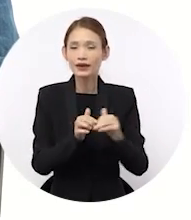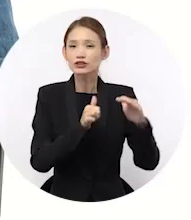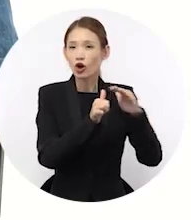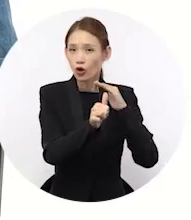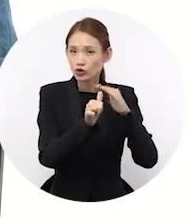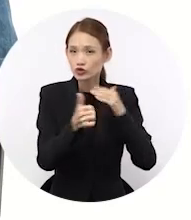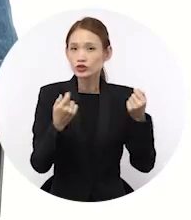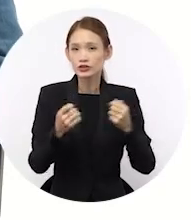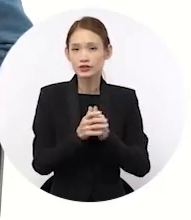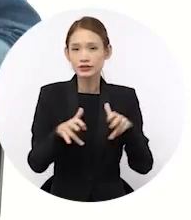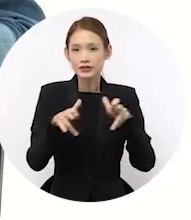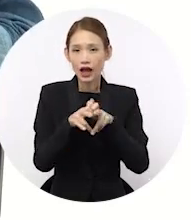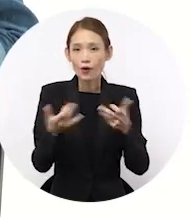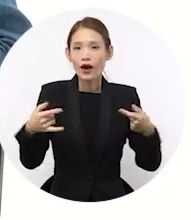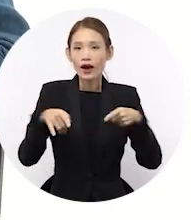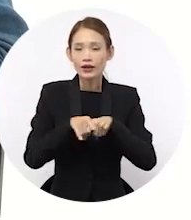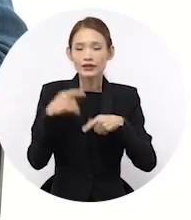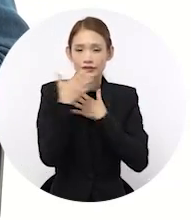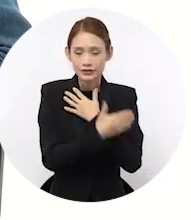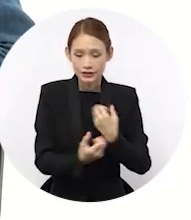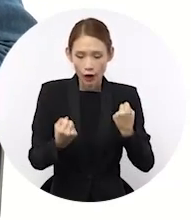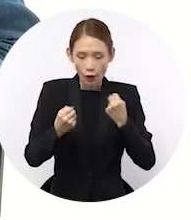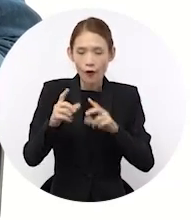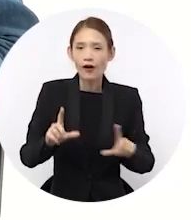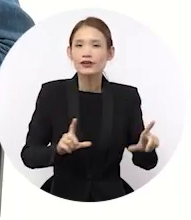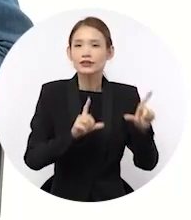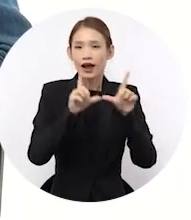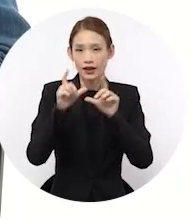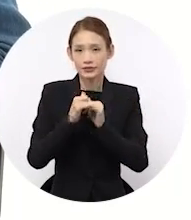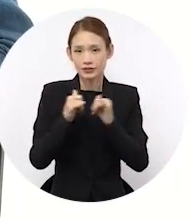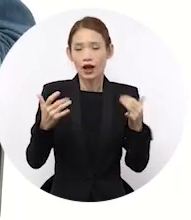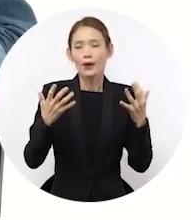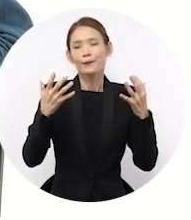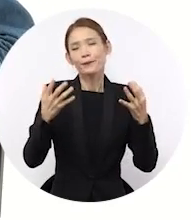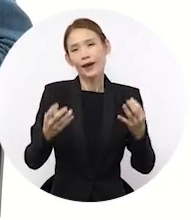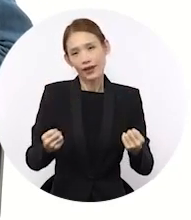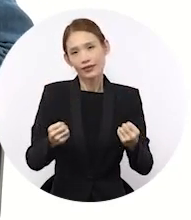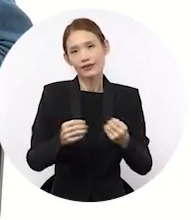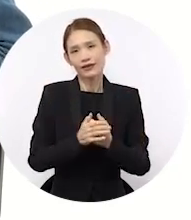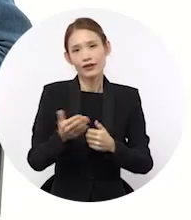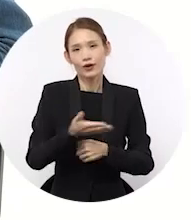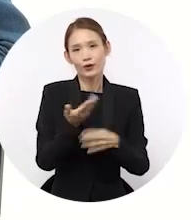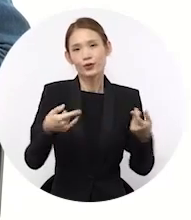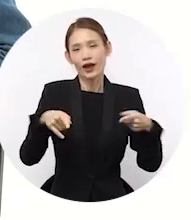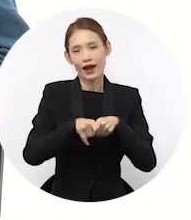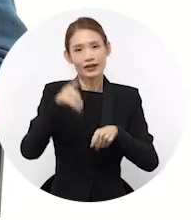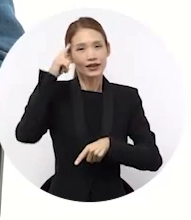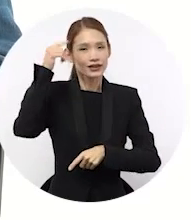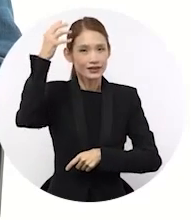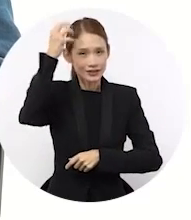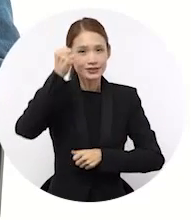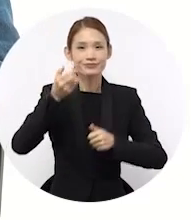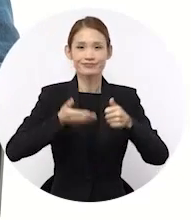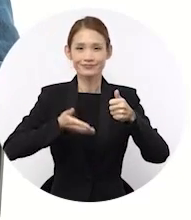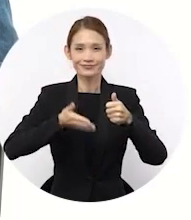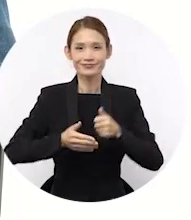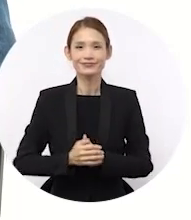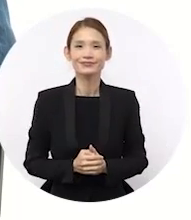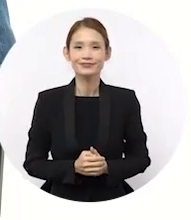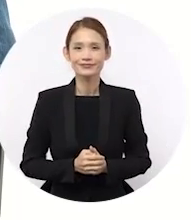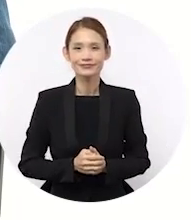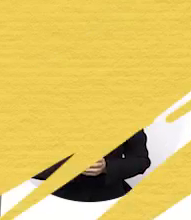선수분들처럼 장애와 함께 스스로의 삶을 건강하게 꾸려가고 있는 분들이 많이 있다는 사실을 우리 함께 알아주시면